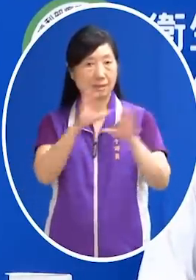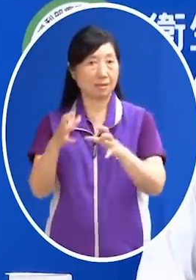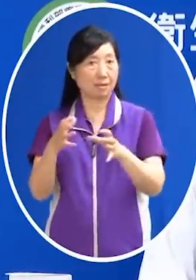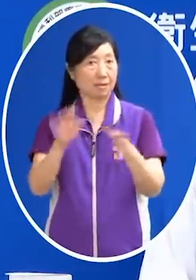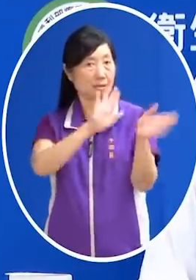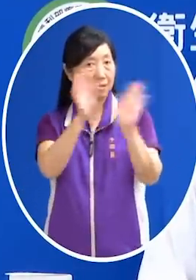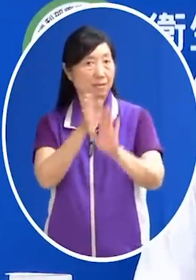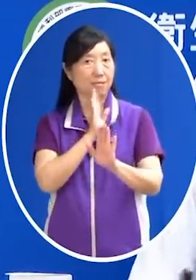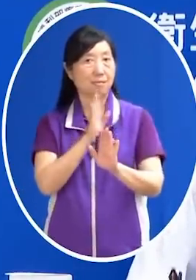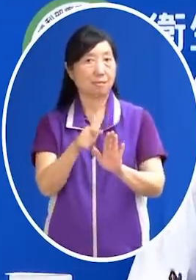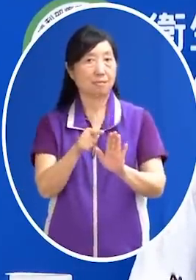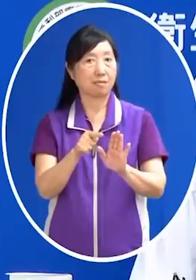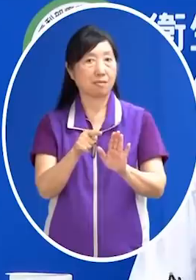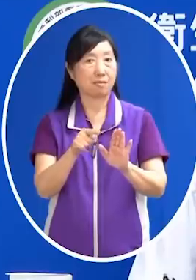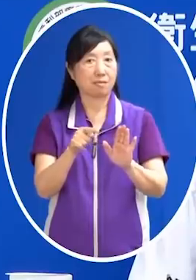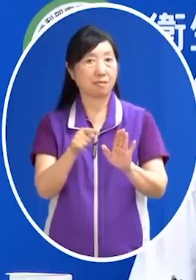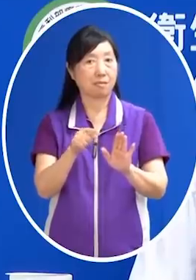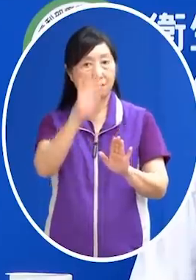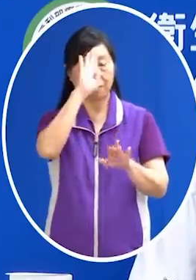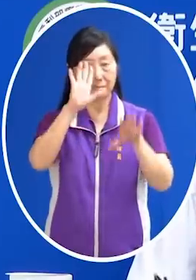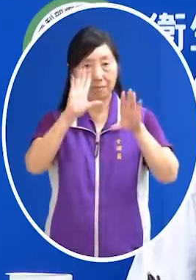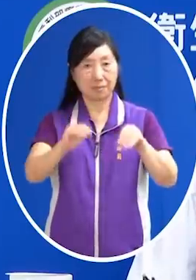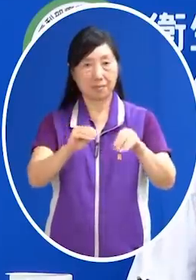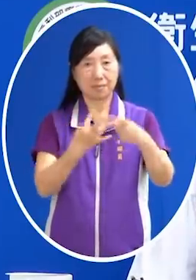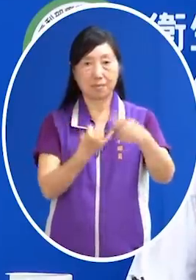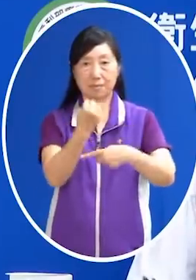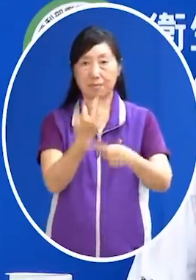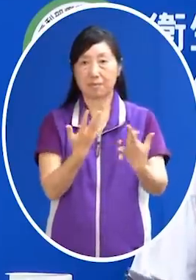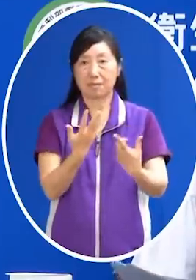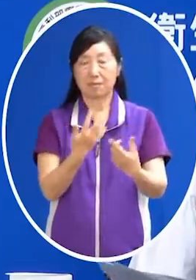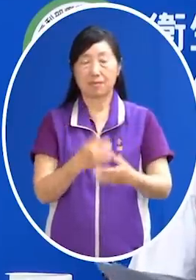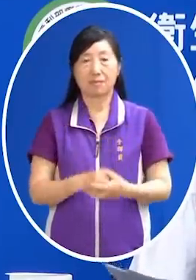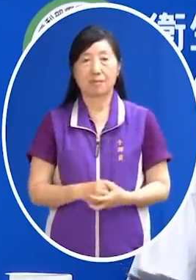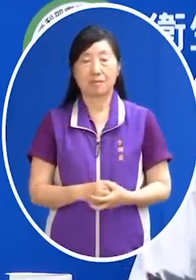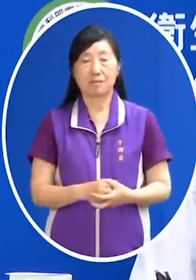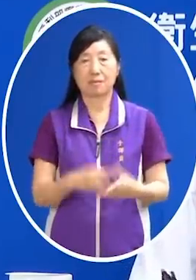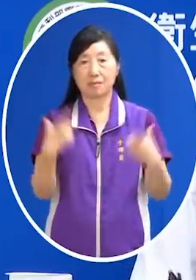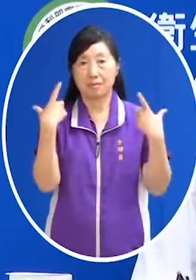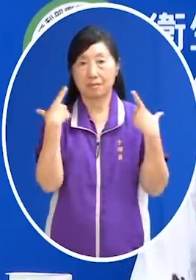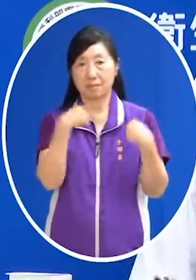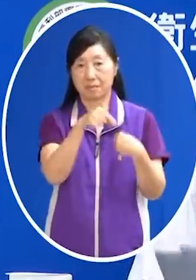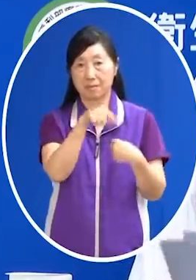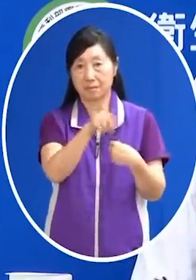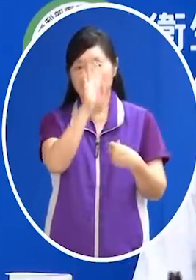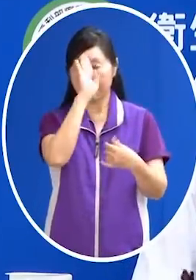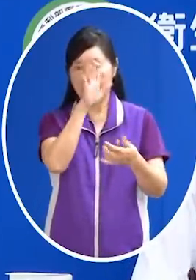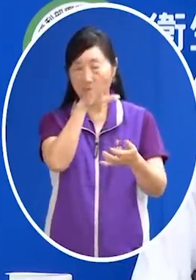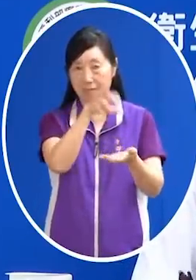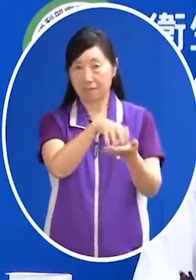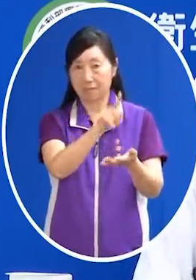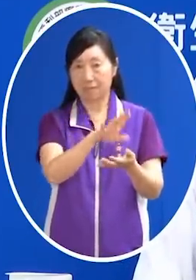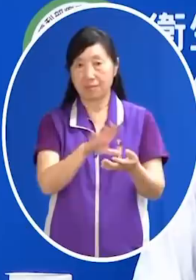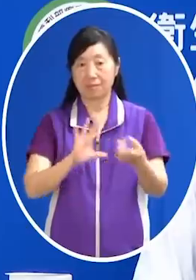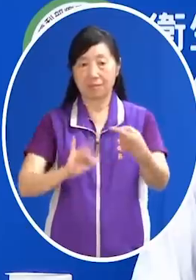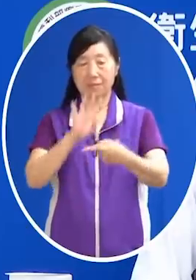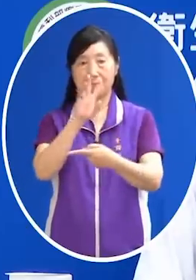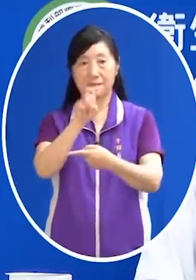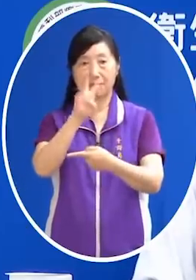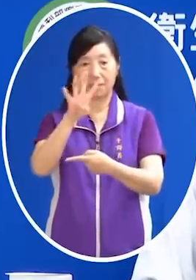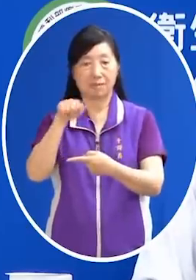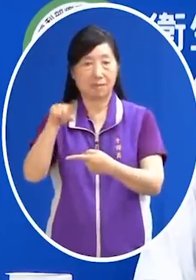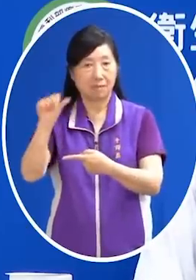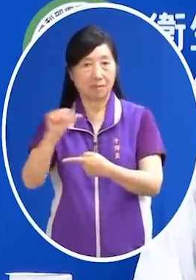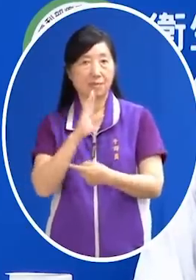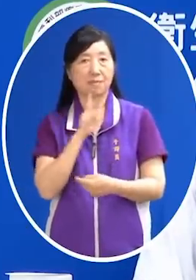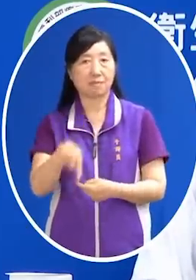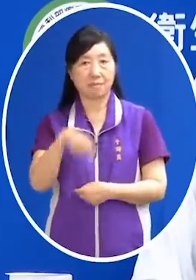体来讲，康复率大概这个确诊的病人里面变好的大概24.5%。那台